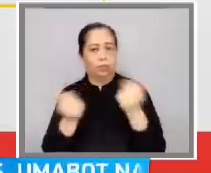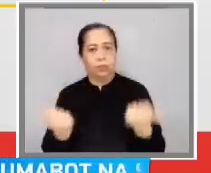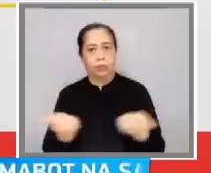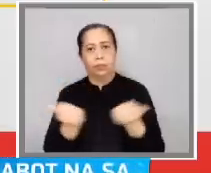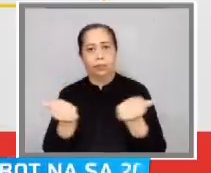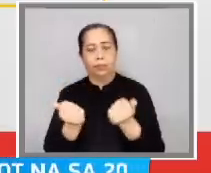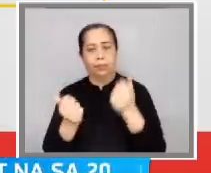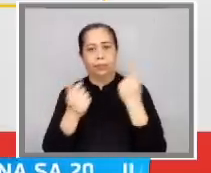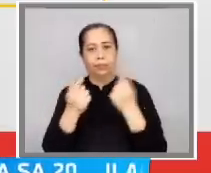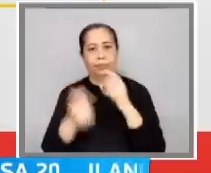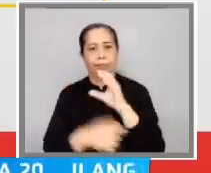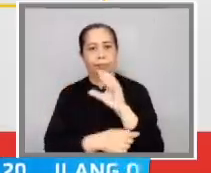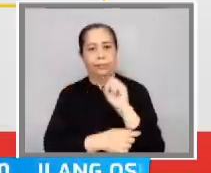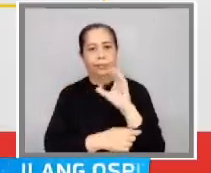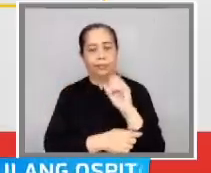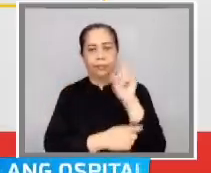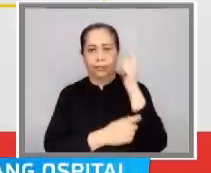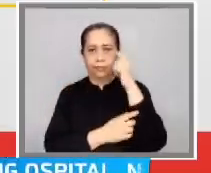bisitahin ang